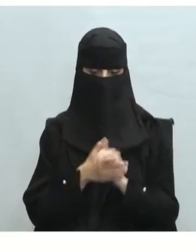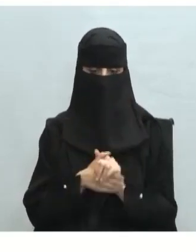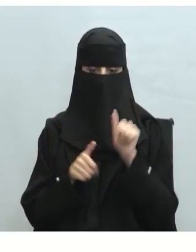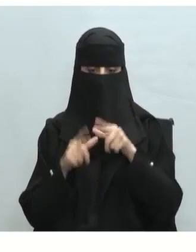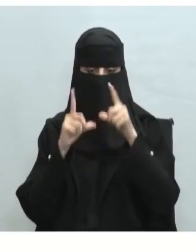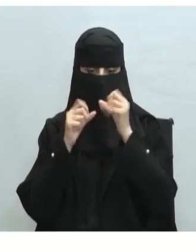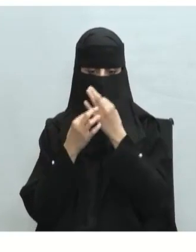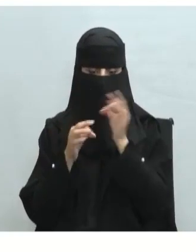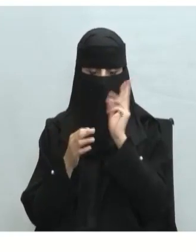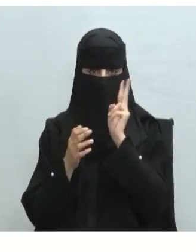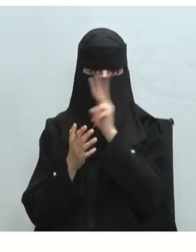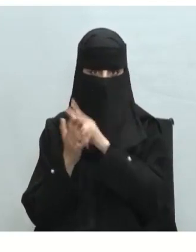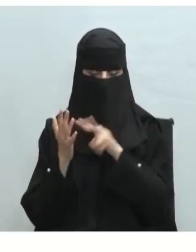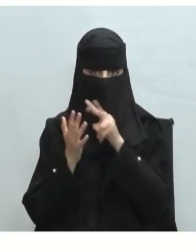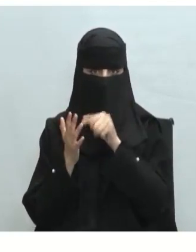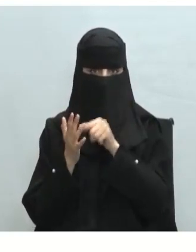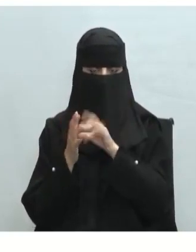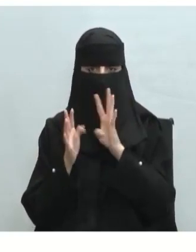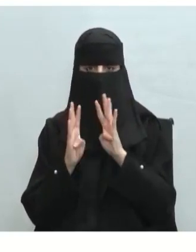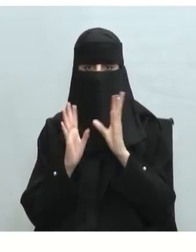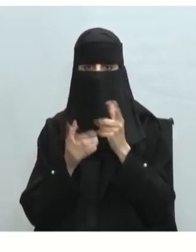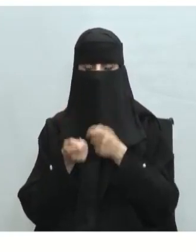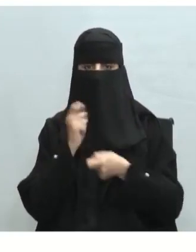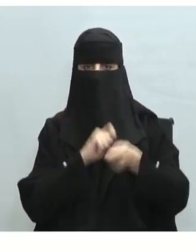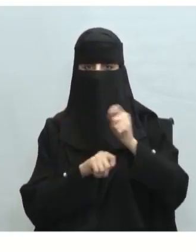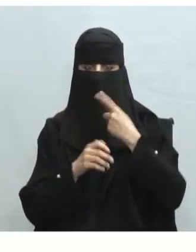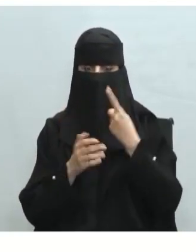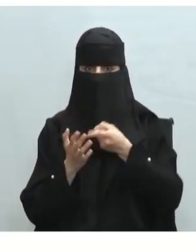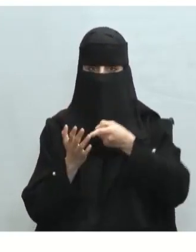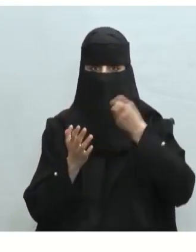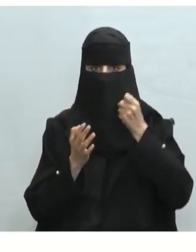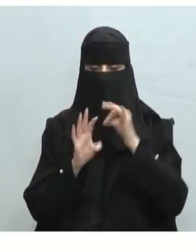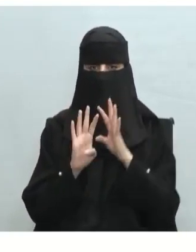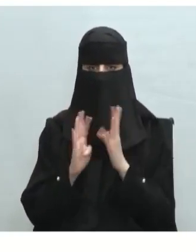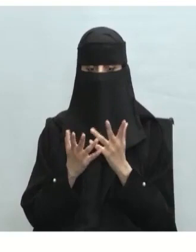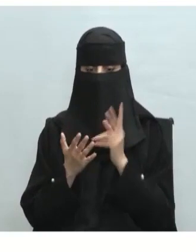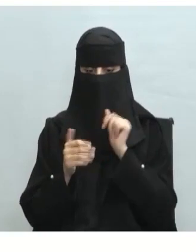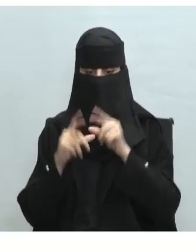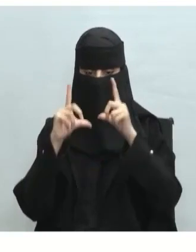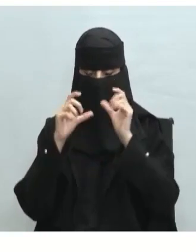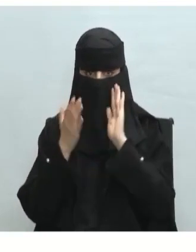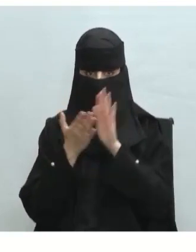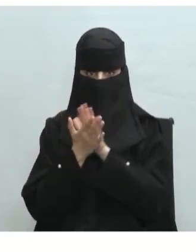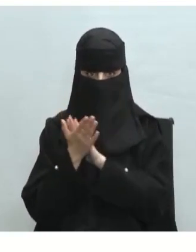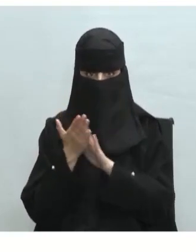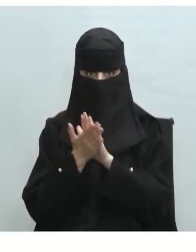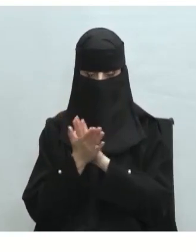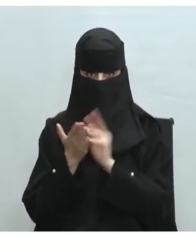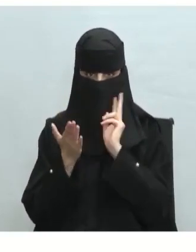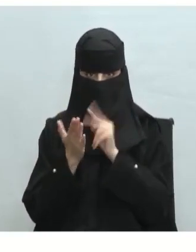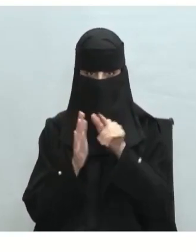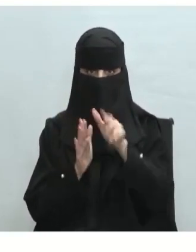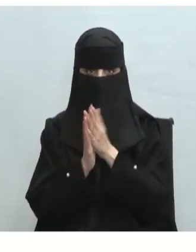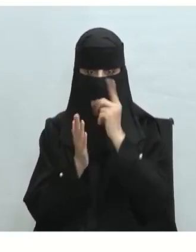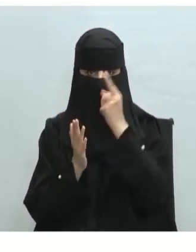الاتيه وضح كيف تحدث عمليه فهم مضمون النص لاحظ هنا الصوره ركز في الصوره بامكانك ايضا ان تحضر الكتاب